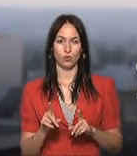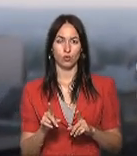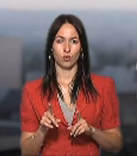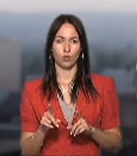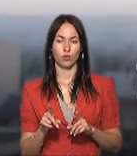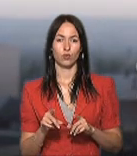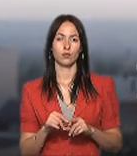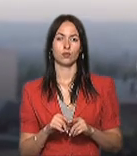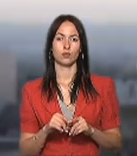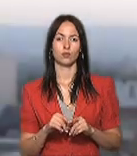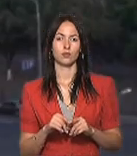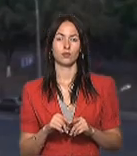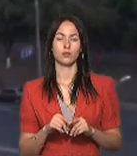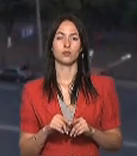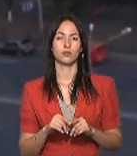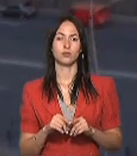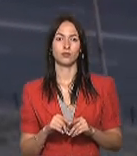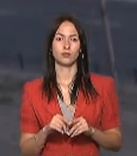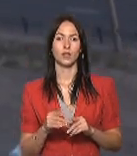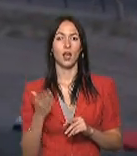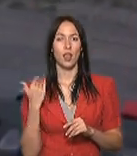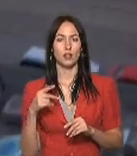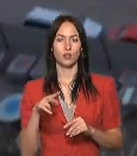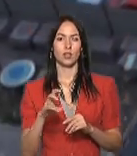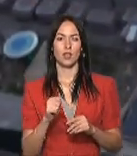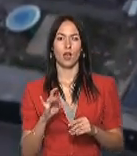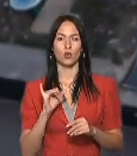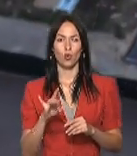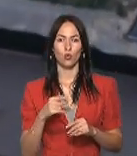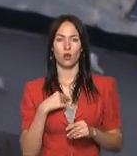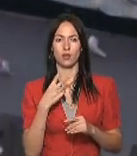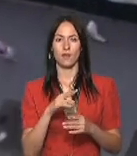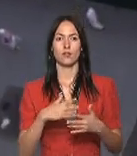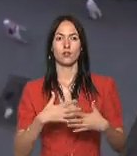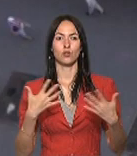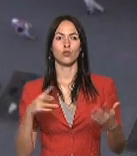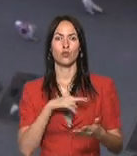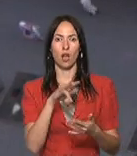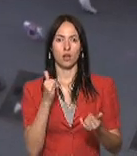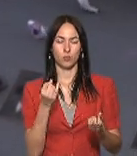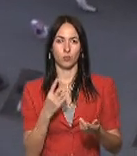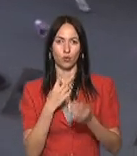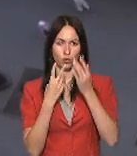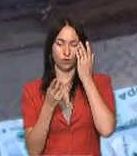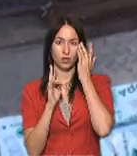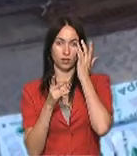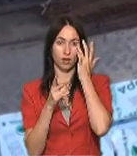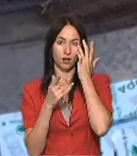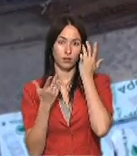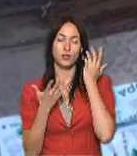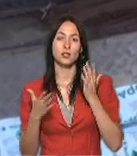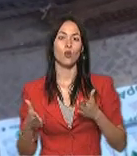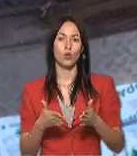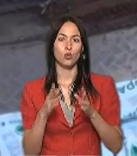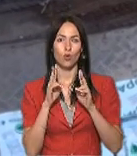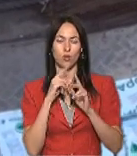на тротуар, я бачив. Мені не подобається те, що раніше, виходячи на тротуар, я бачив широкий простір, а тепер просто бачитиму якийсь коридор, незрозуміло